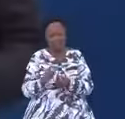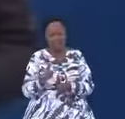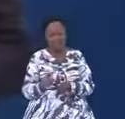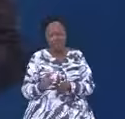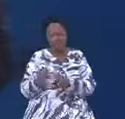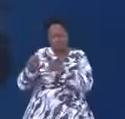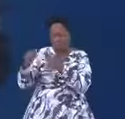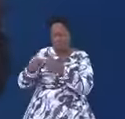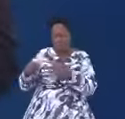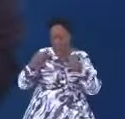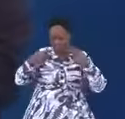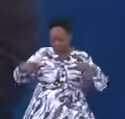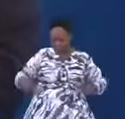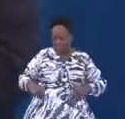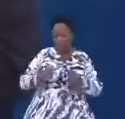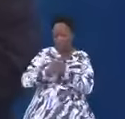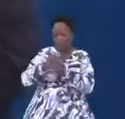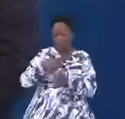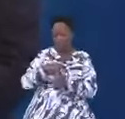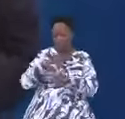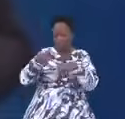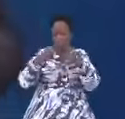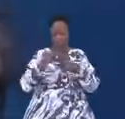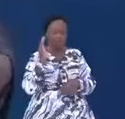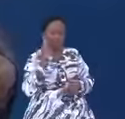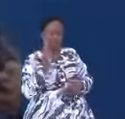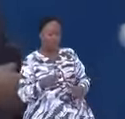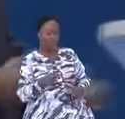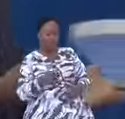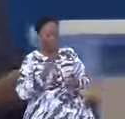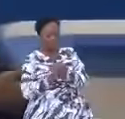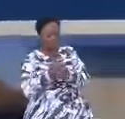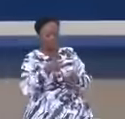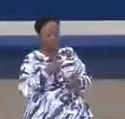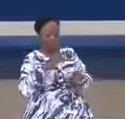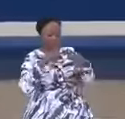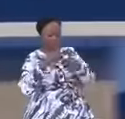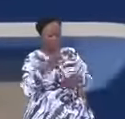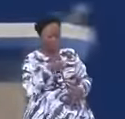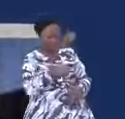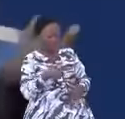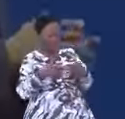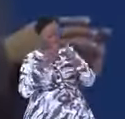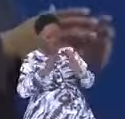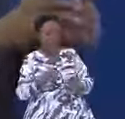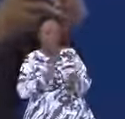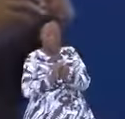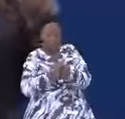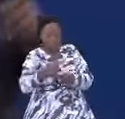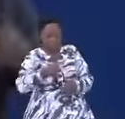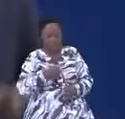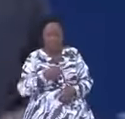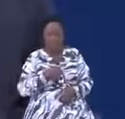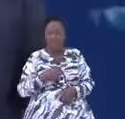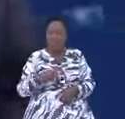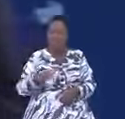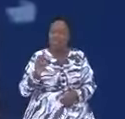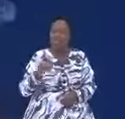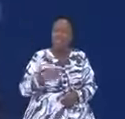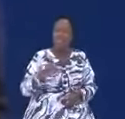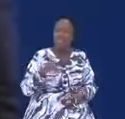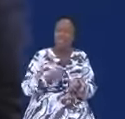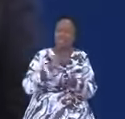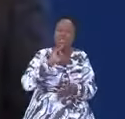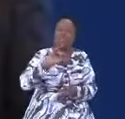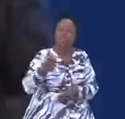pasteur la moi il n'a pas appelé un leader religieux lave mois il a dit au dieu tient le seul il ne peut